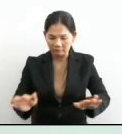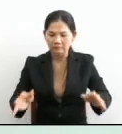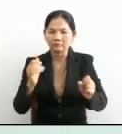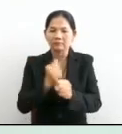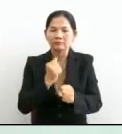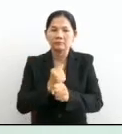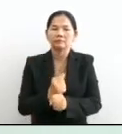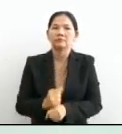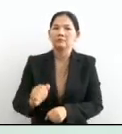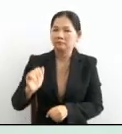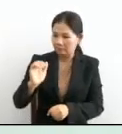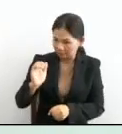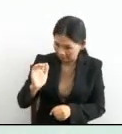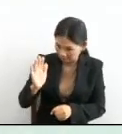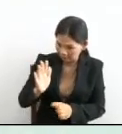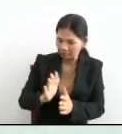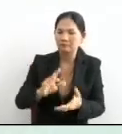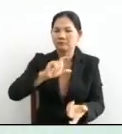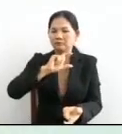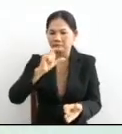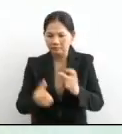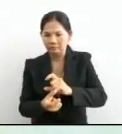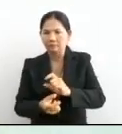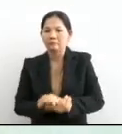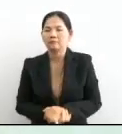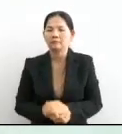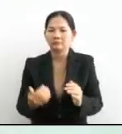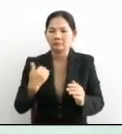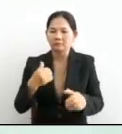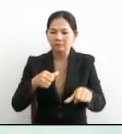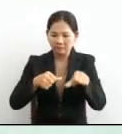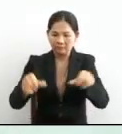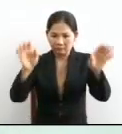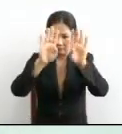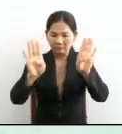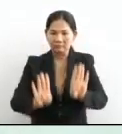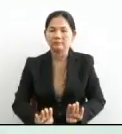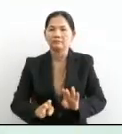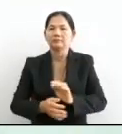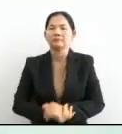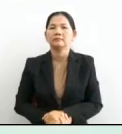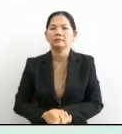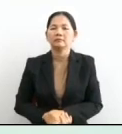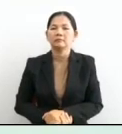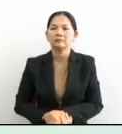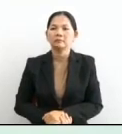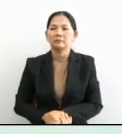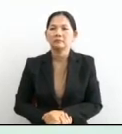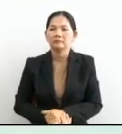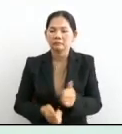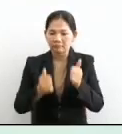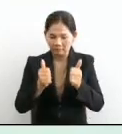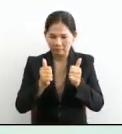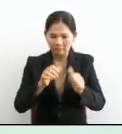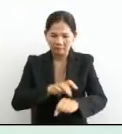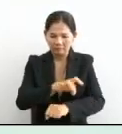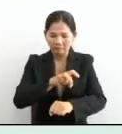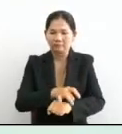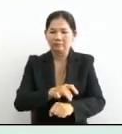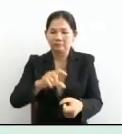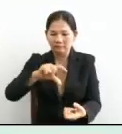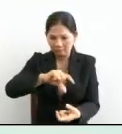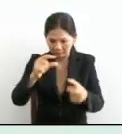thuộc bàn trầm trớ chả con ác cai đầm rớ chả tam để cừu này lực đặc hiện là con chẳng chẳng để cừu tục bê lại con